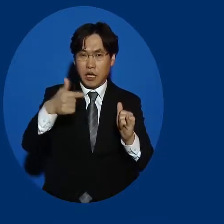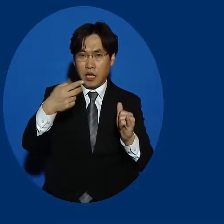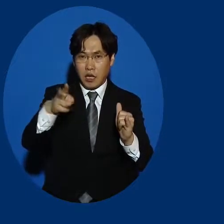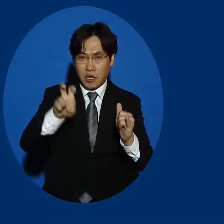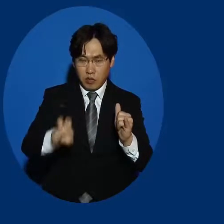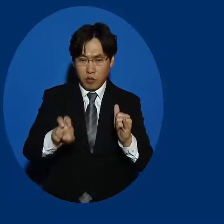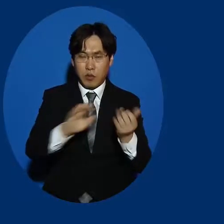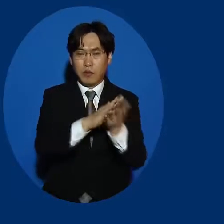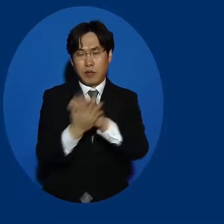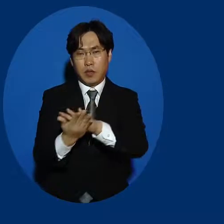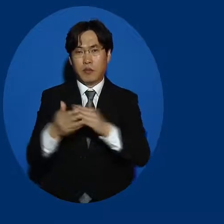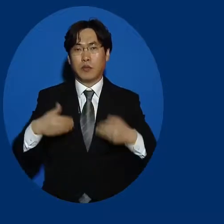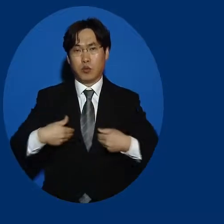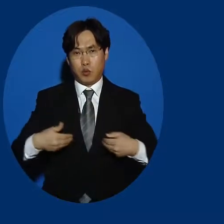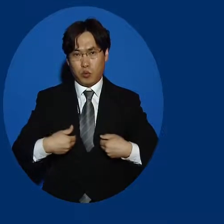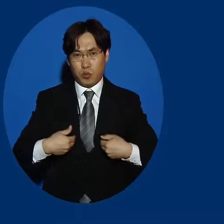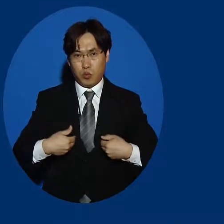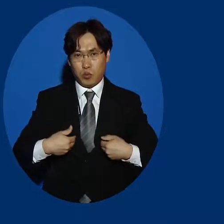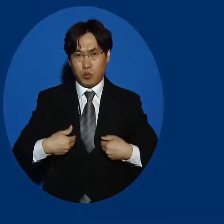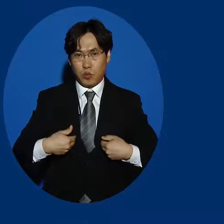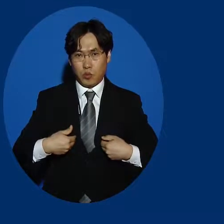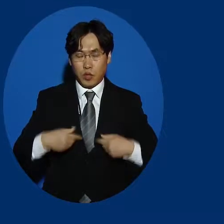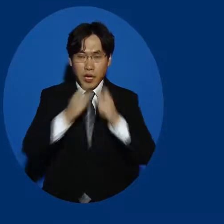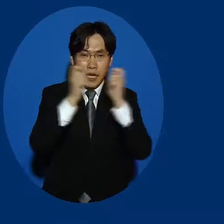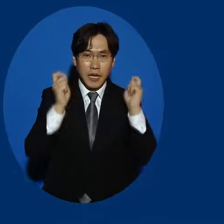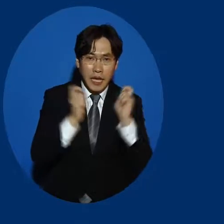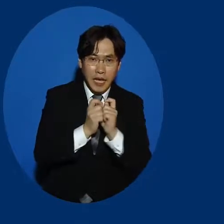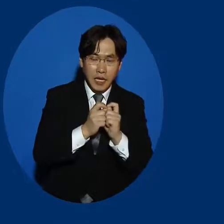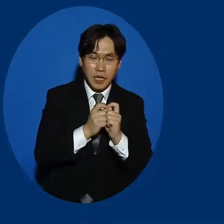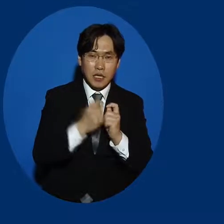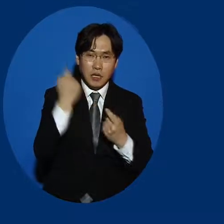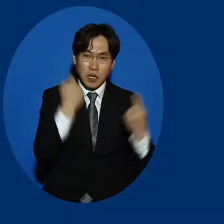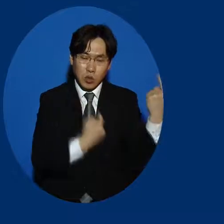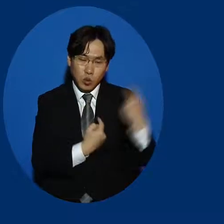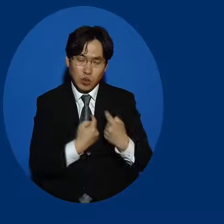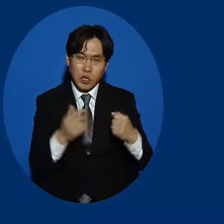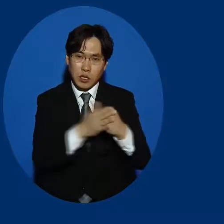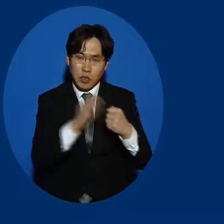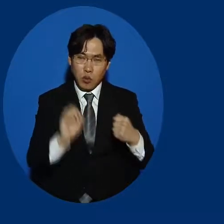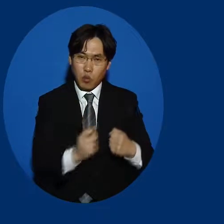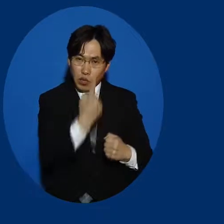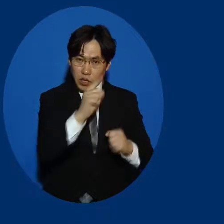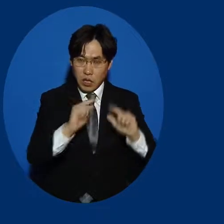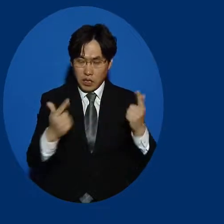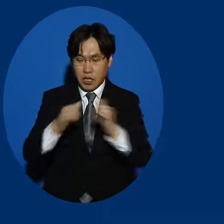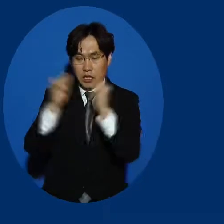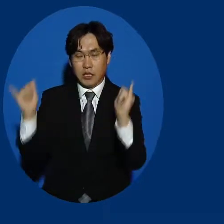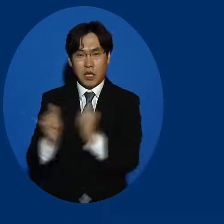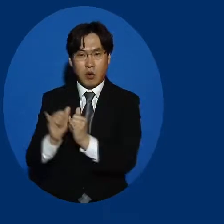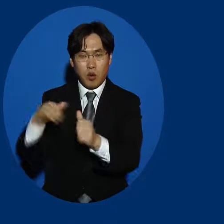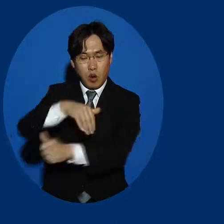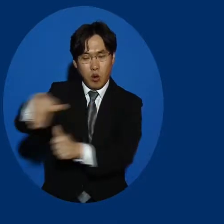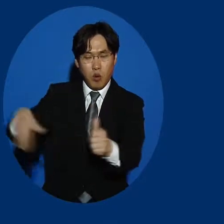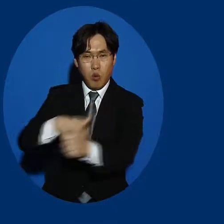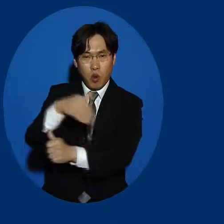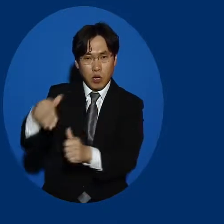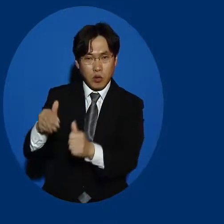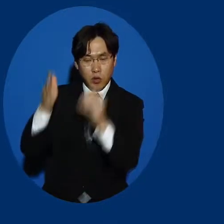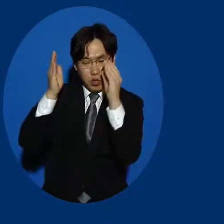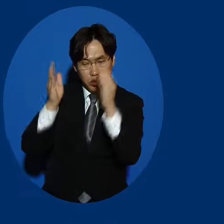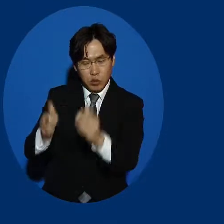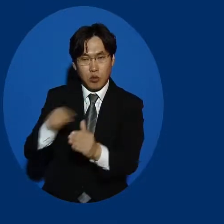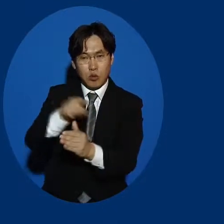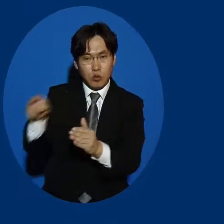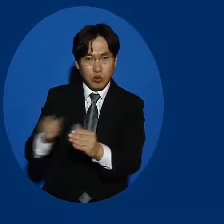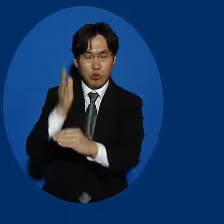바뀌어야 합니다. 개인의 기능 손상에 주목하는 것이 아니라 환경에 더욱 주목해야 할 것입니다.